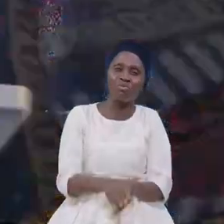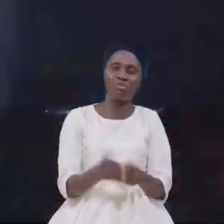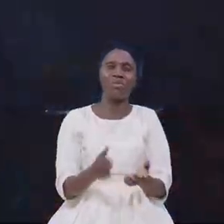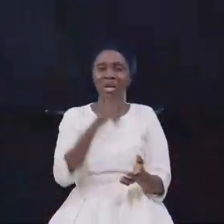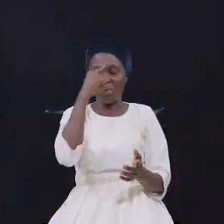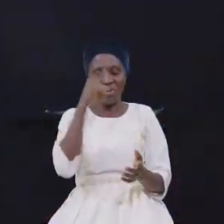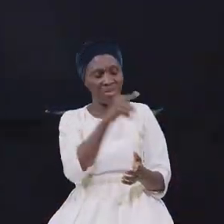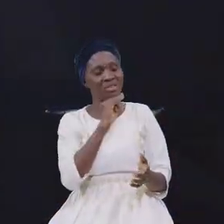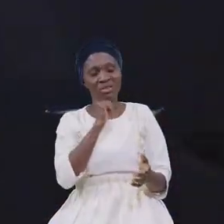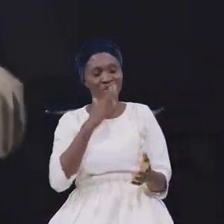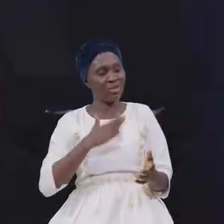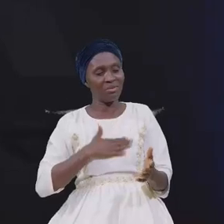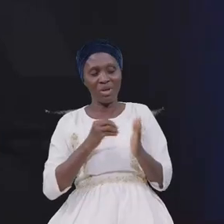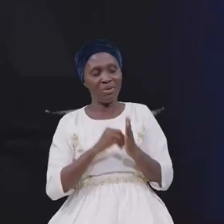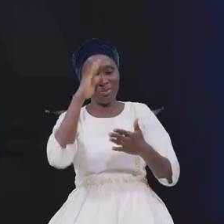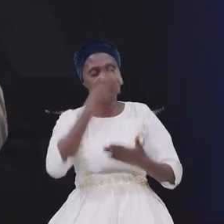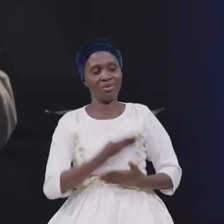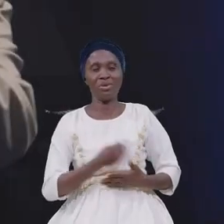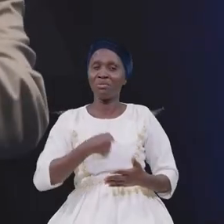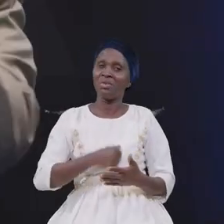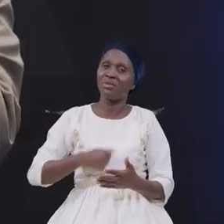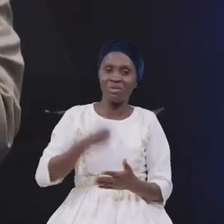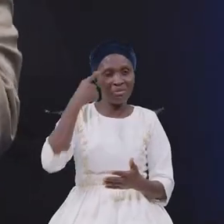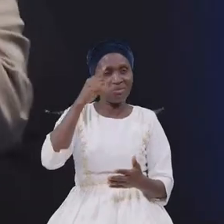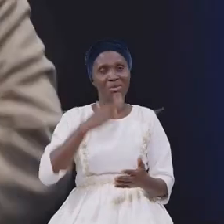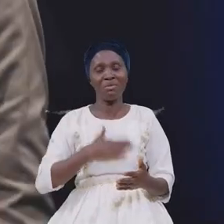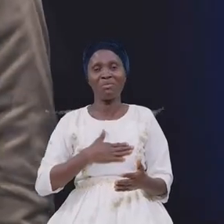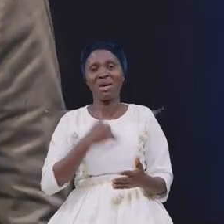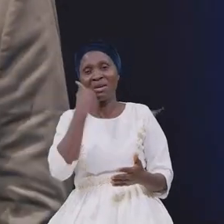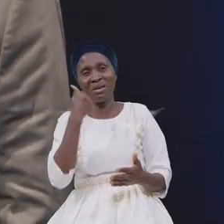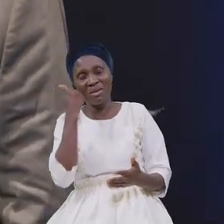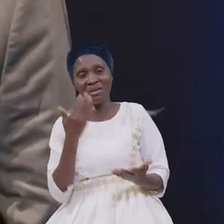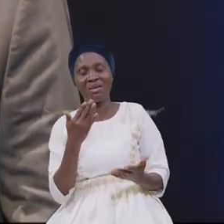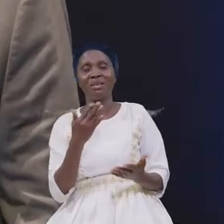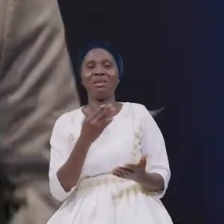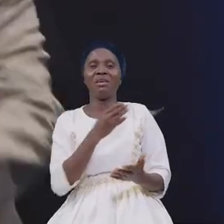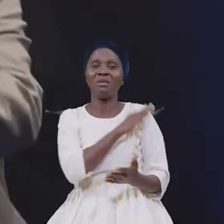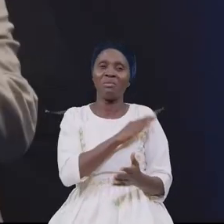fait. Vraiment, je m'excuse. Seigneur, je suis désolé de